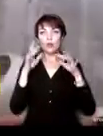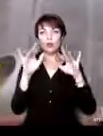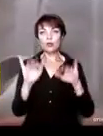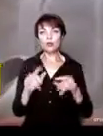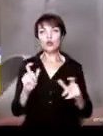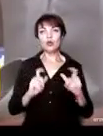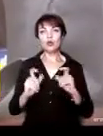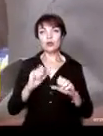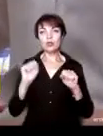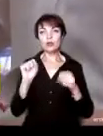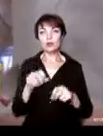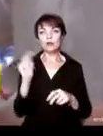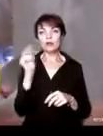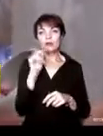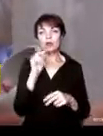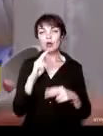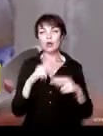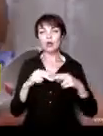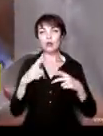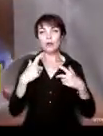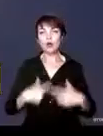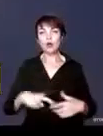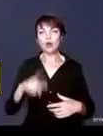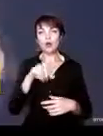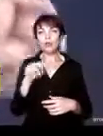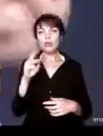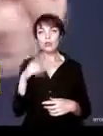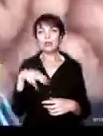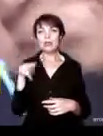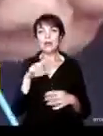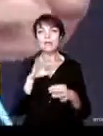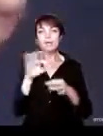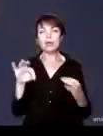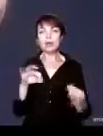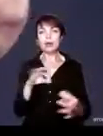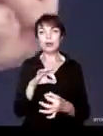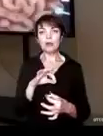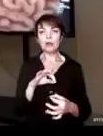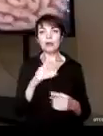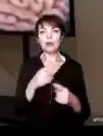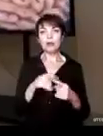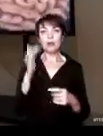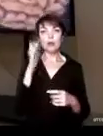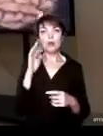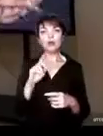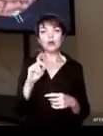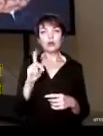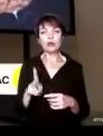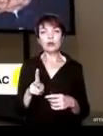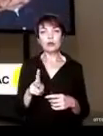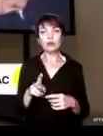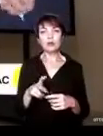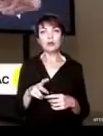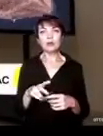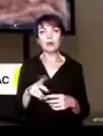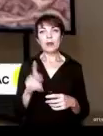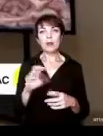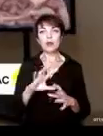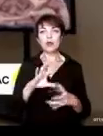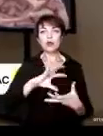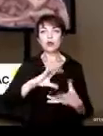студенти зможуть вивчати будову людини у 3D-вимірі. Головний мозок. Ось так можна